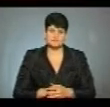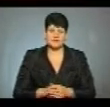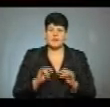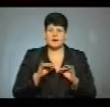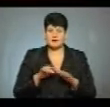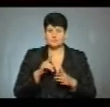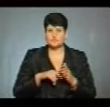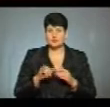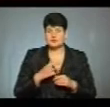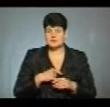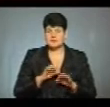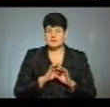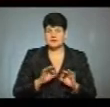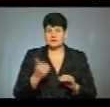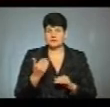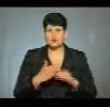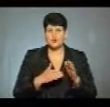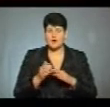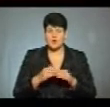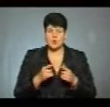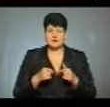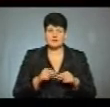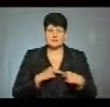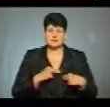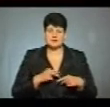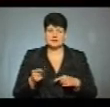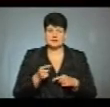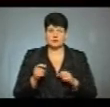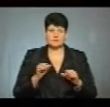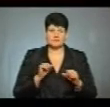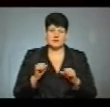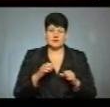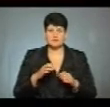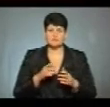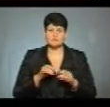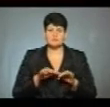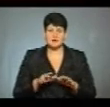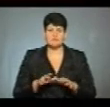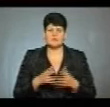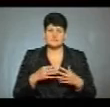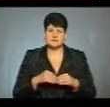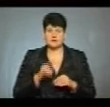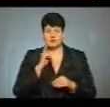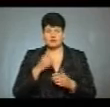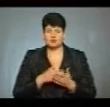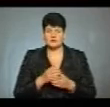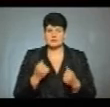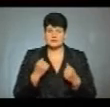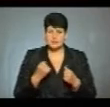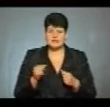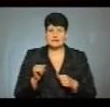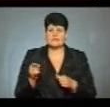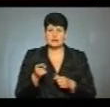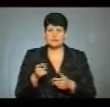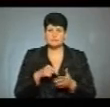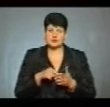Акцію «Повір у себе, прекрасне в твоїх руках» організували працівники Тернопільського управління у справах сім'ї, молодіжної політики і спорту, також Тернопільського